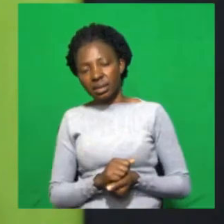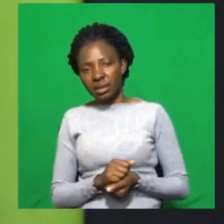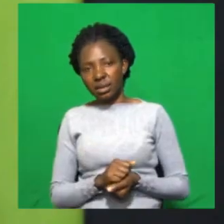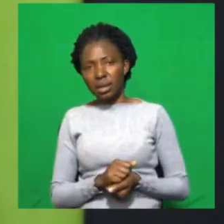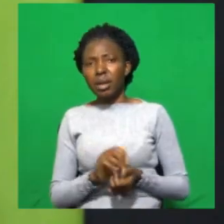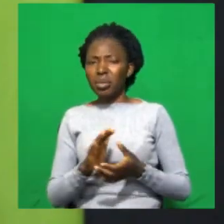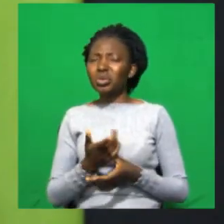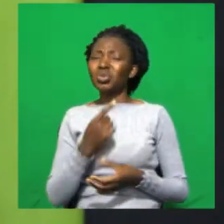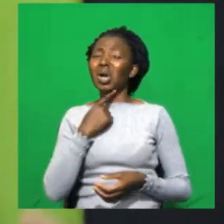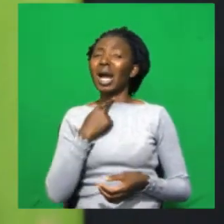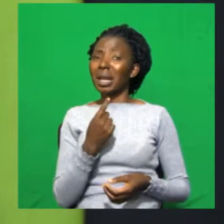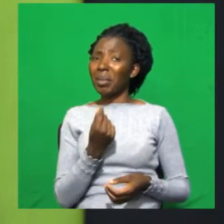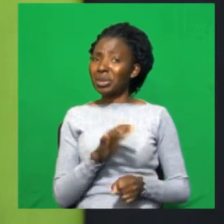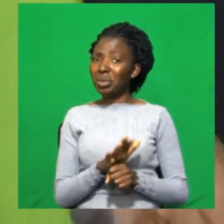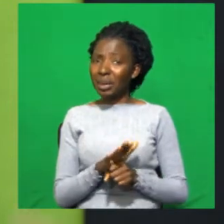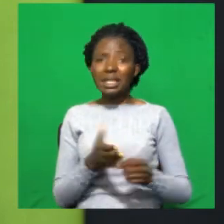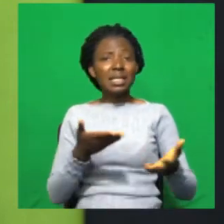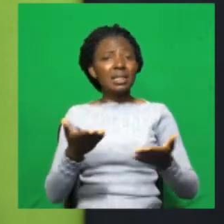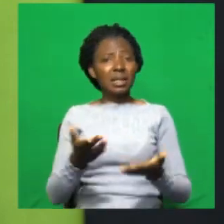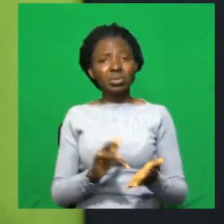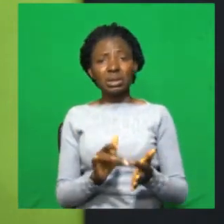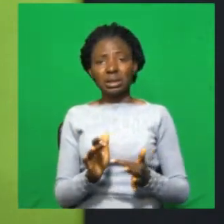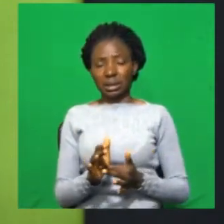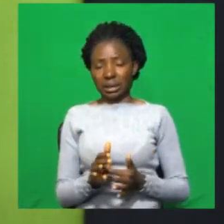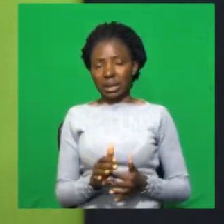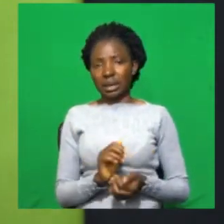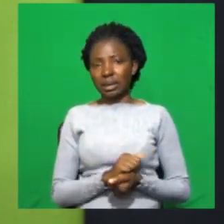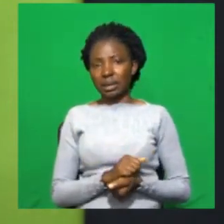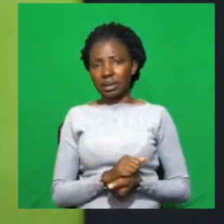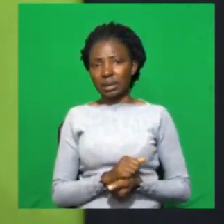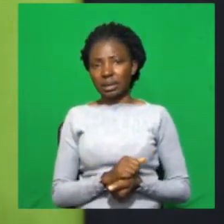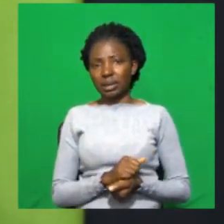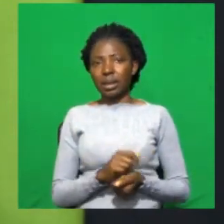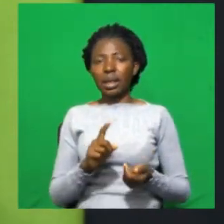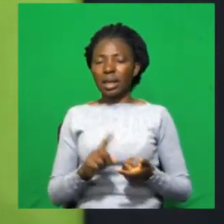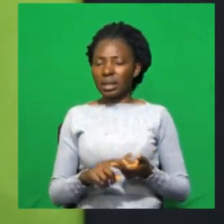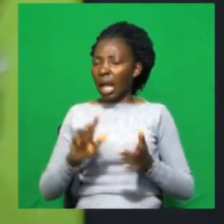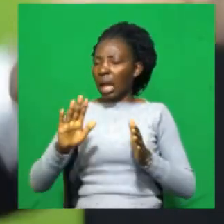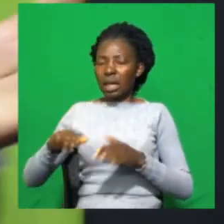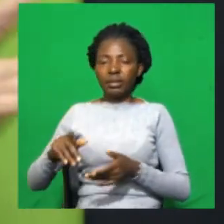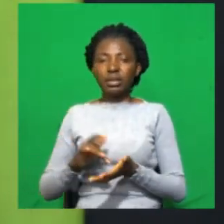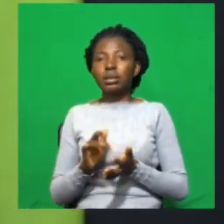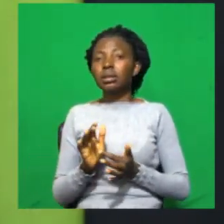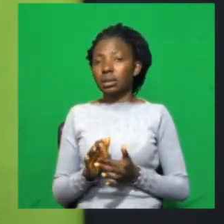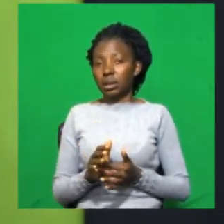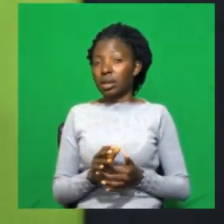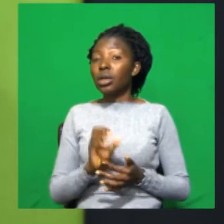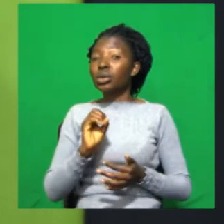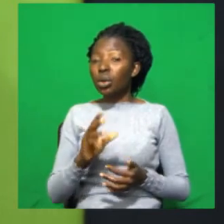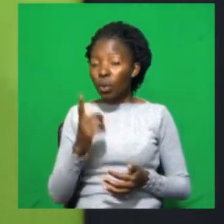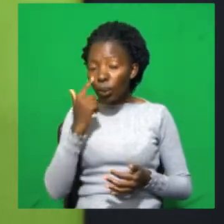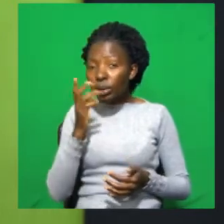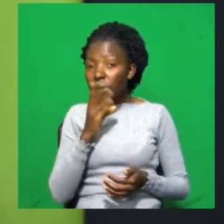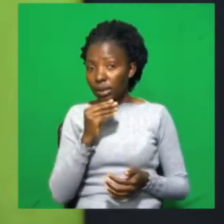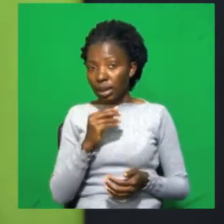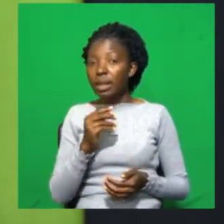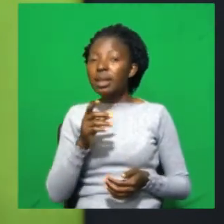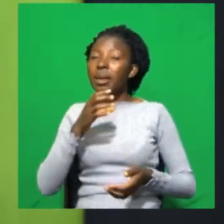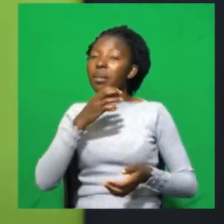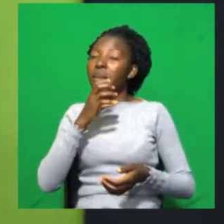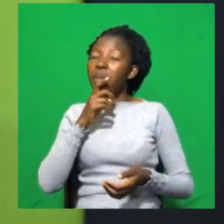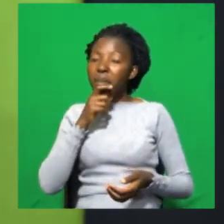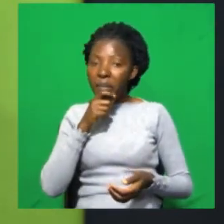Nekuda kwake mari akatozopedzisira atengesa Jesu. Ndiye akazotengesa Jesu akamupandukira magona. Saka kana chinzi mwanakomana